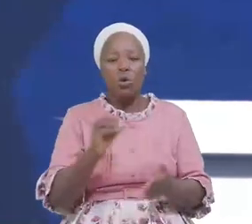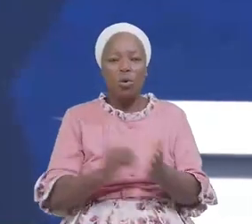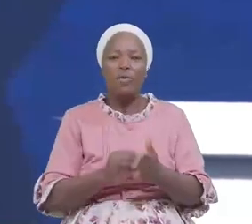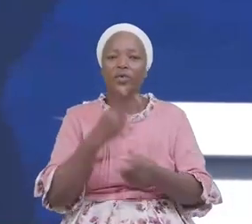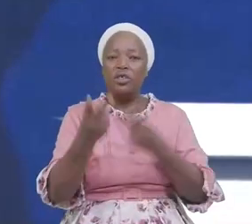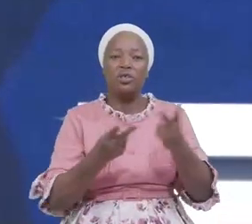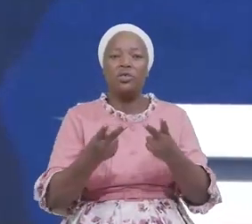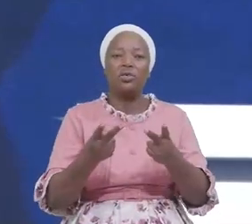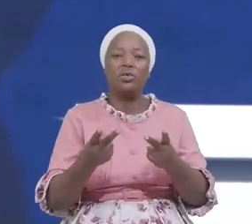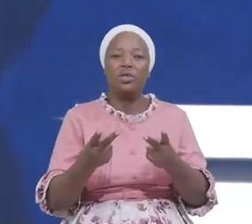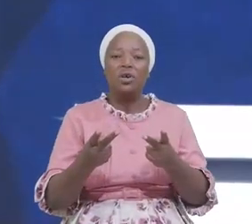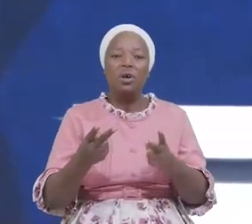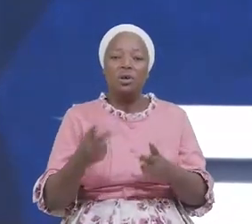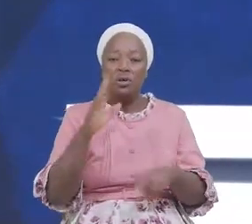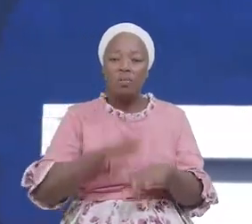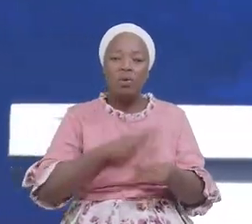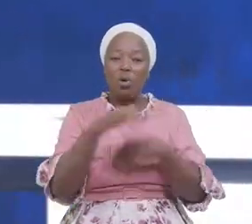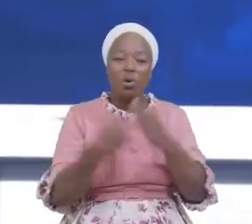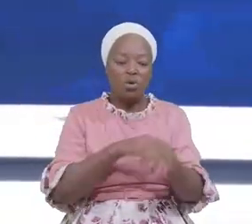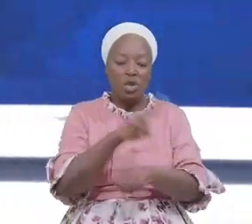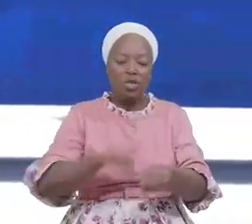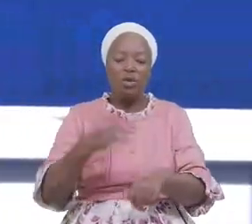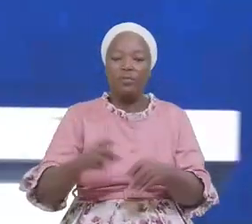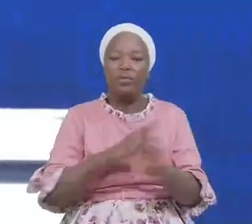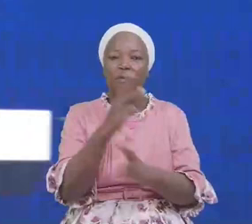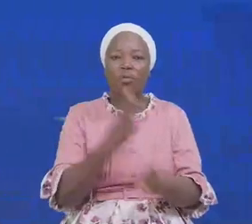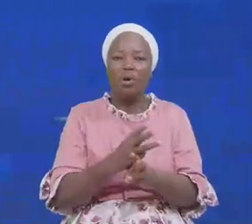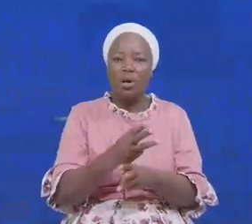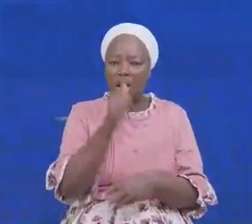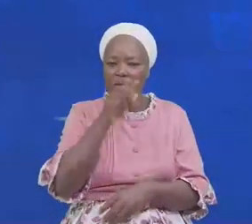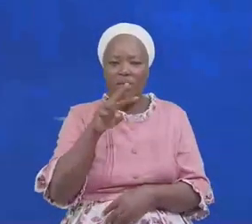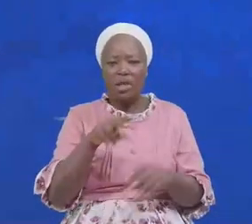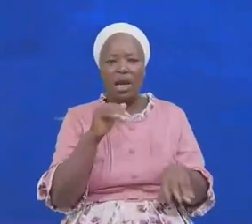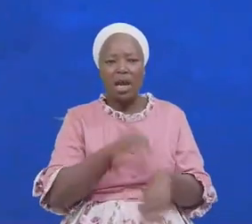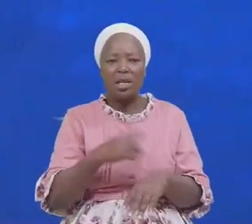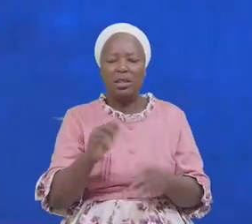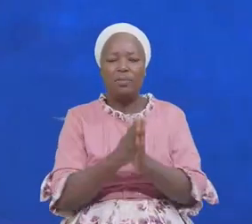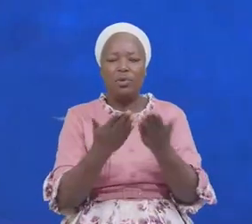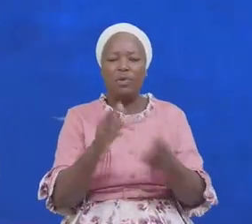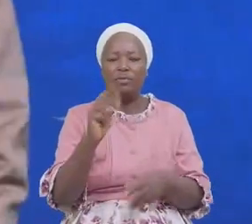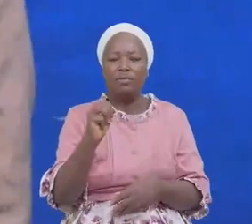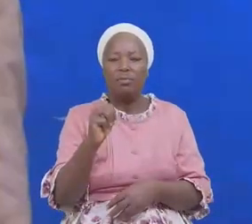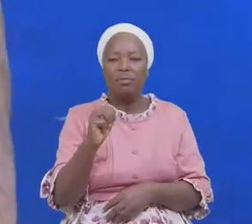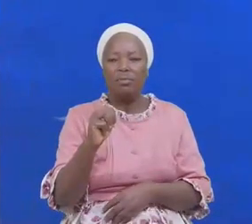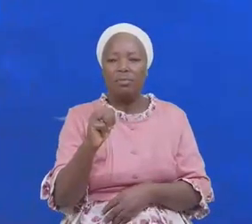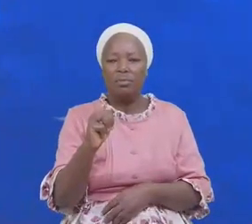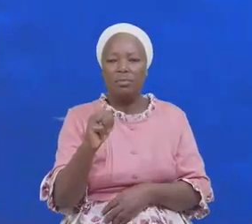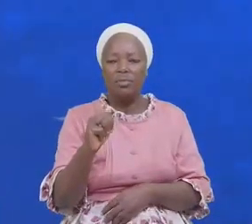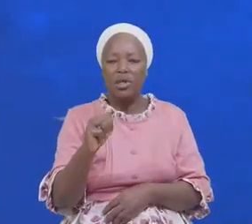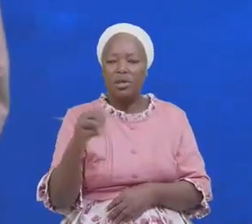Et la visite de Dieu, la visitation de Dieu par le monde entier. Je vous lis en Luc au chapitre 1.